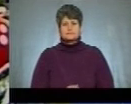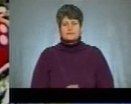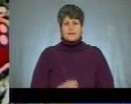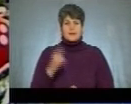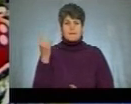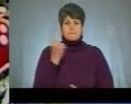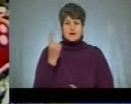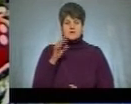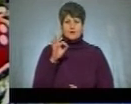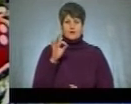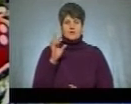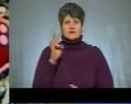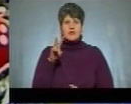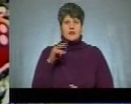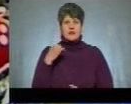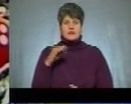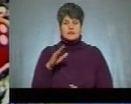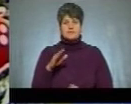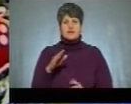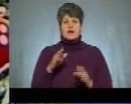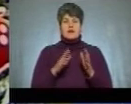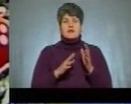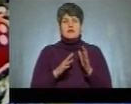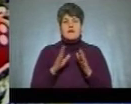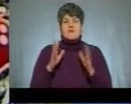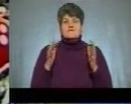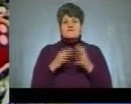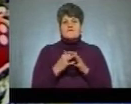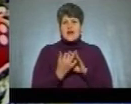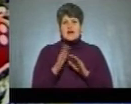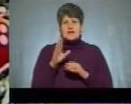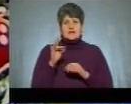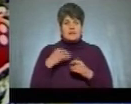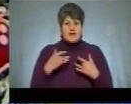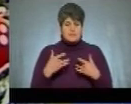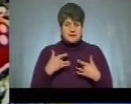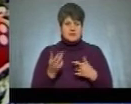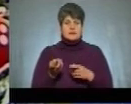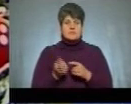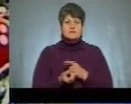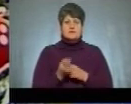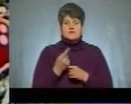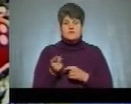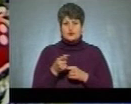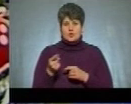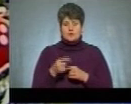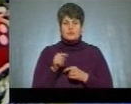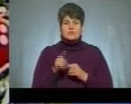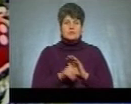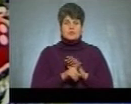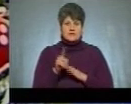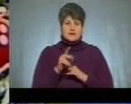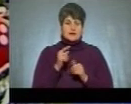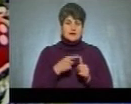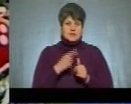Перший онлайн-вертеп на замовлення з'явився у Тернополі. Його започаткували учасниці 58-го пластунського курення імені